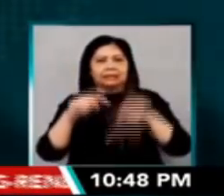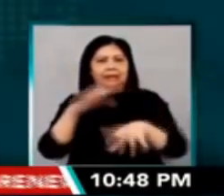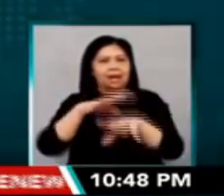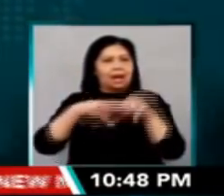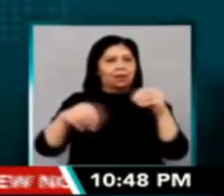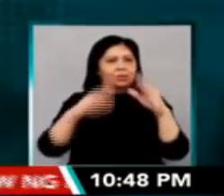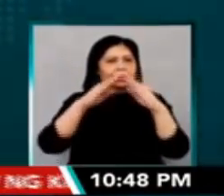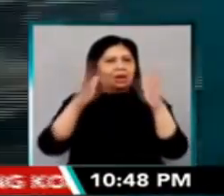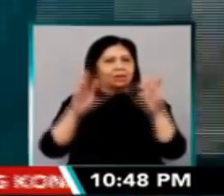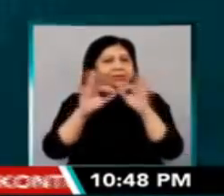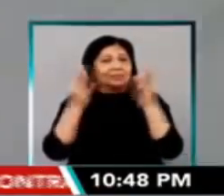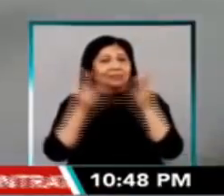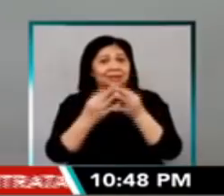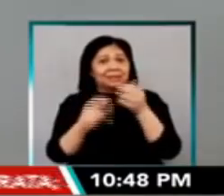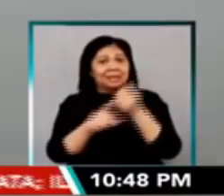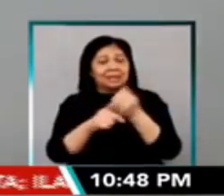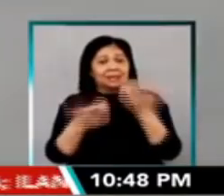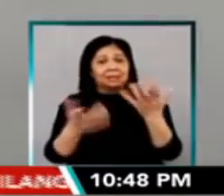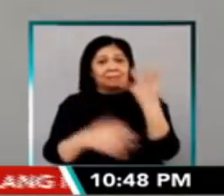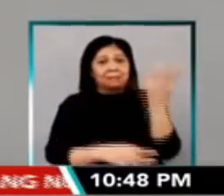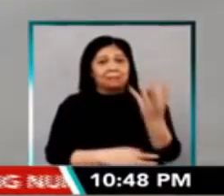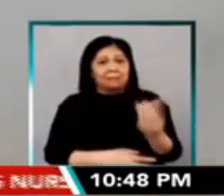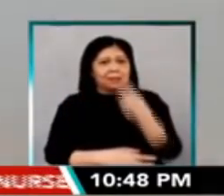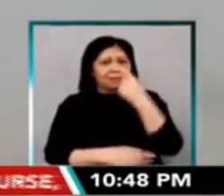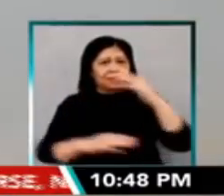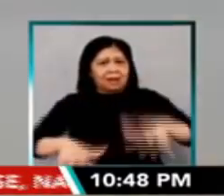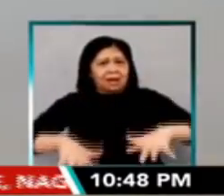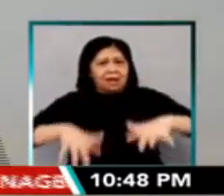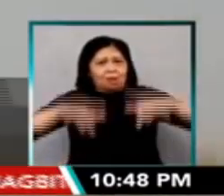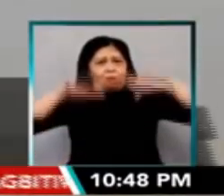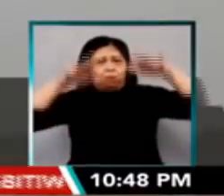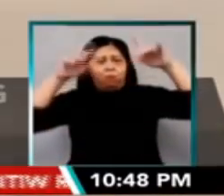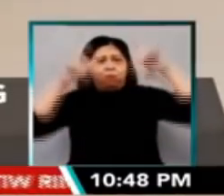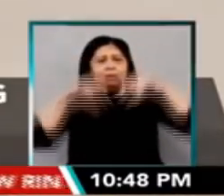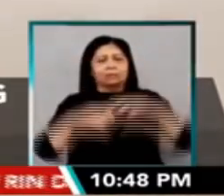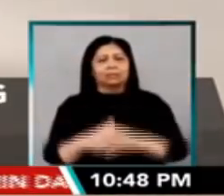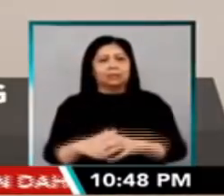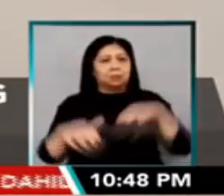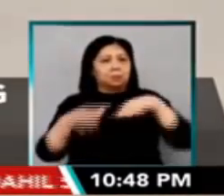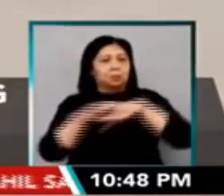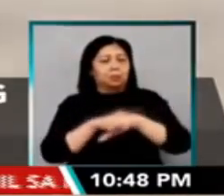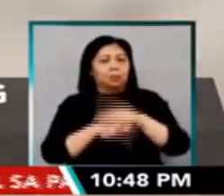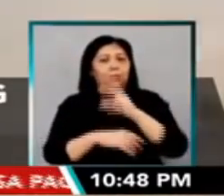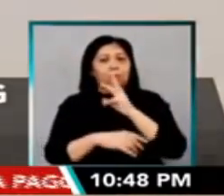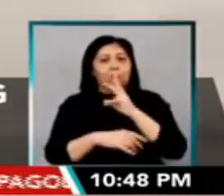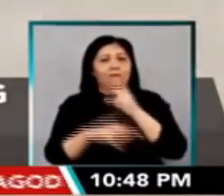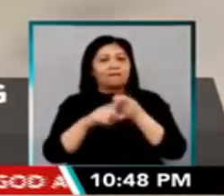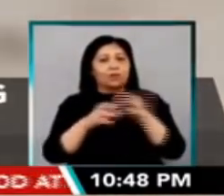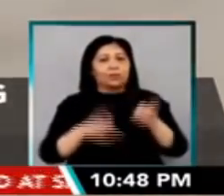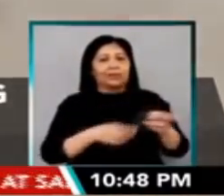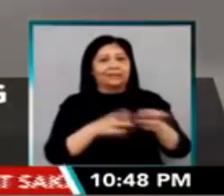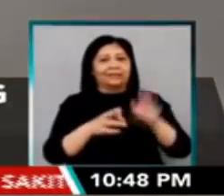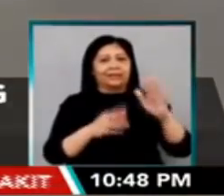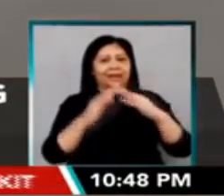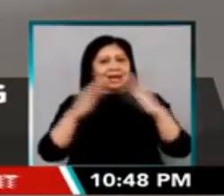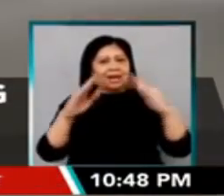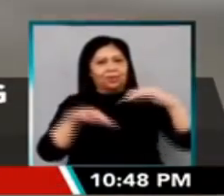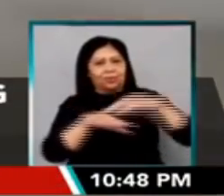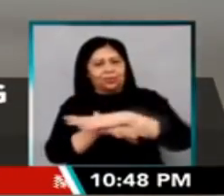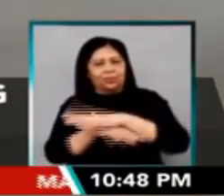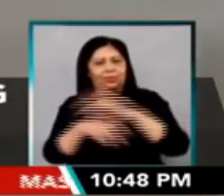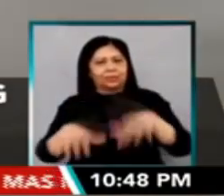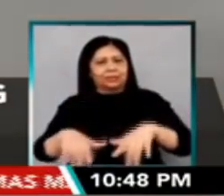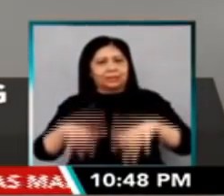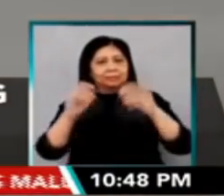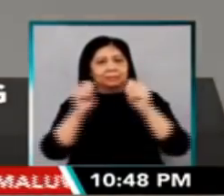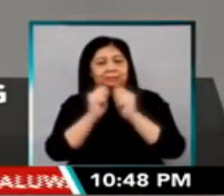pamilyang yan sa Batangas dahil sa taas ng baha. Pinasok ng tubig galing sa ilog ang kanilang bahay at inabot pati ang kanilang